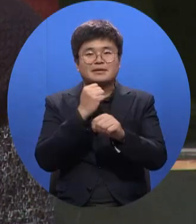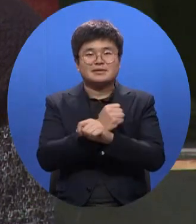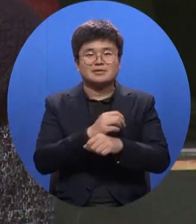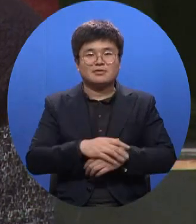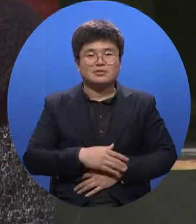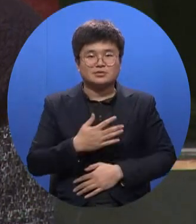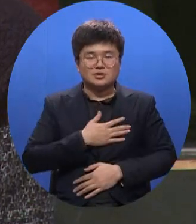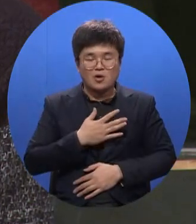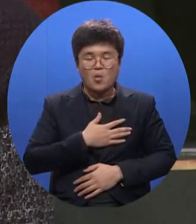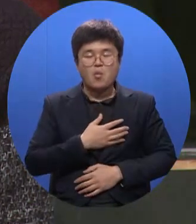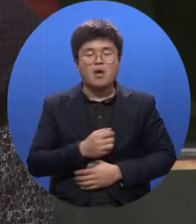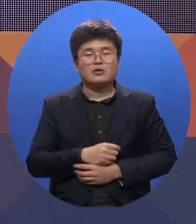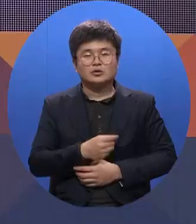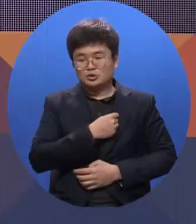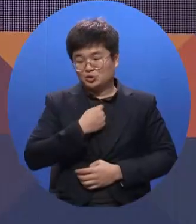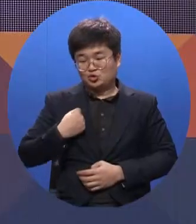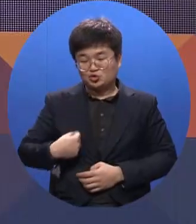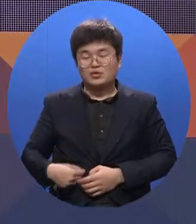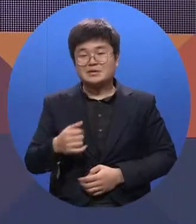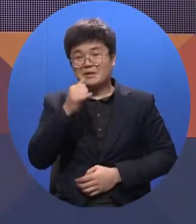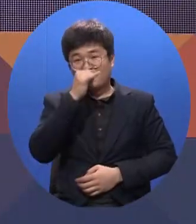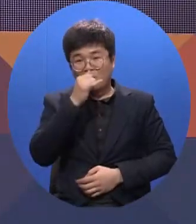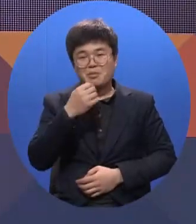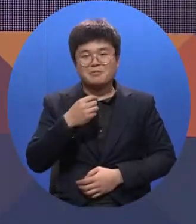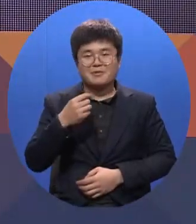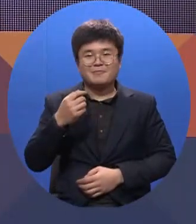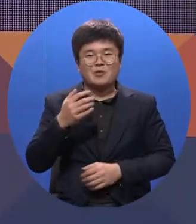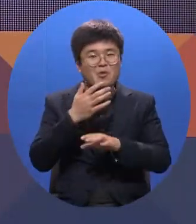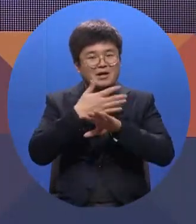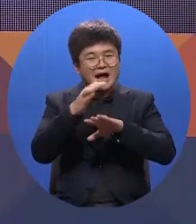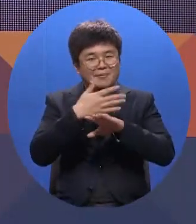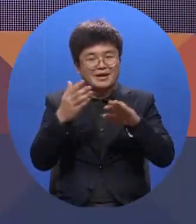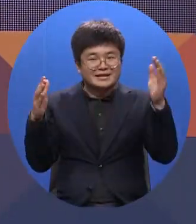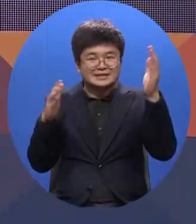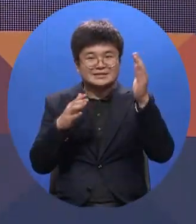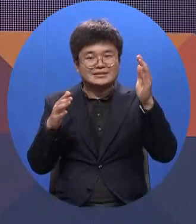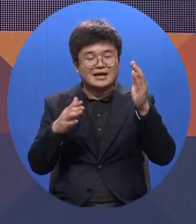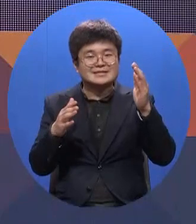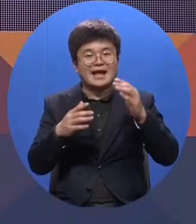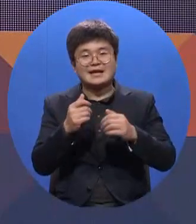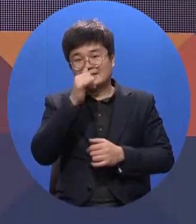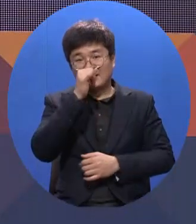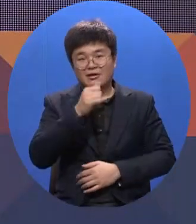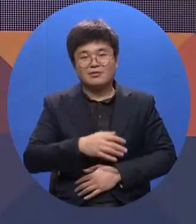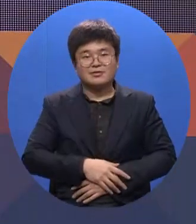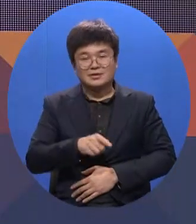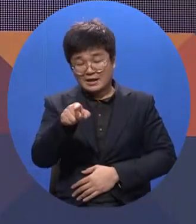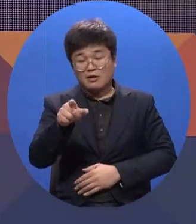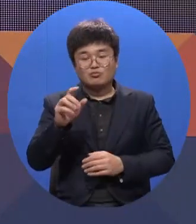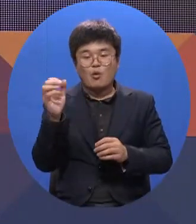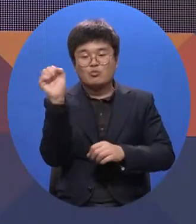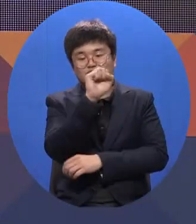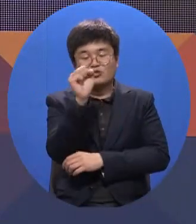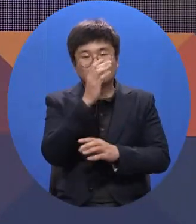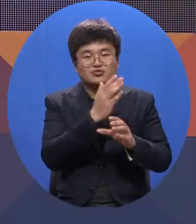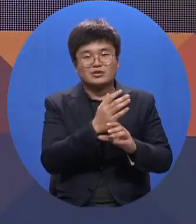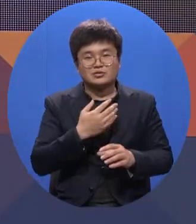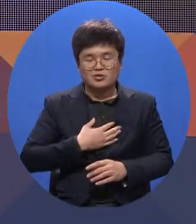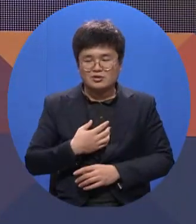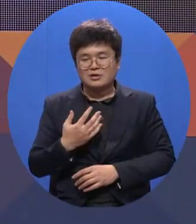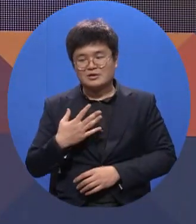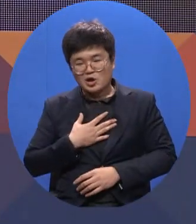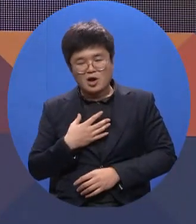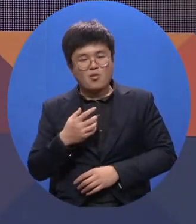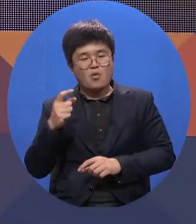저란 중국에 있어 어떻게 머리 킨 날라리 친구 있잖아요 얜 이제 운전 하고 있었는데 저는 제 꿈이